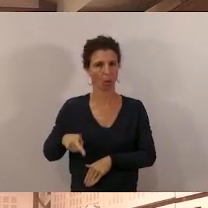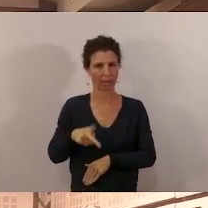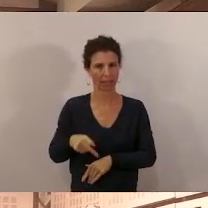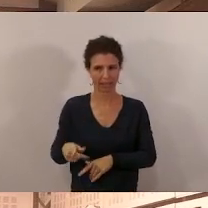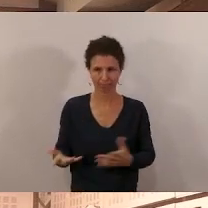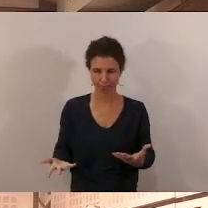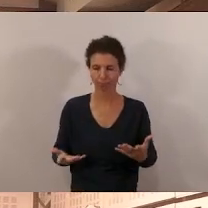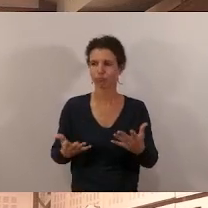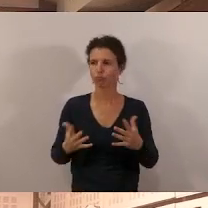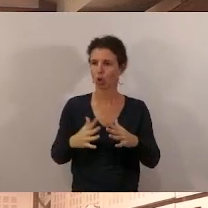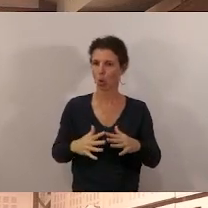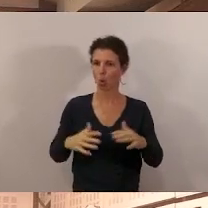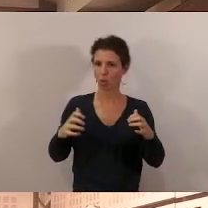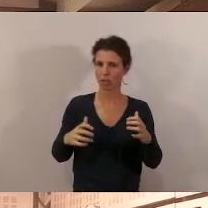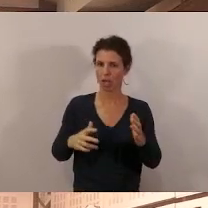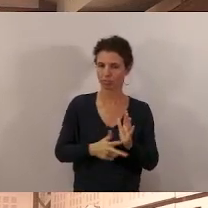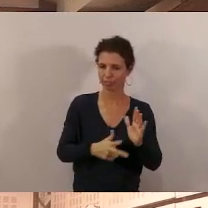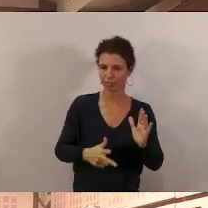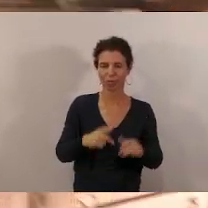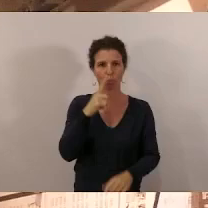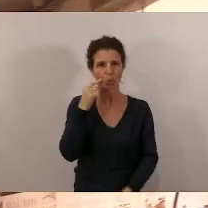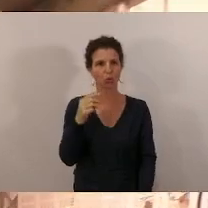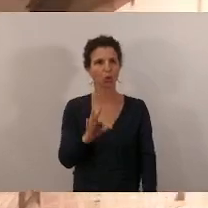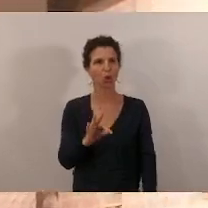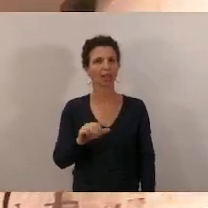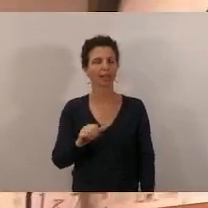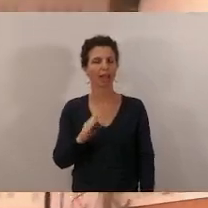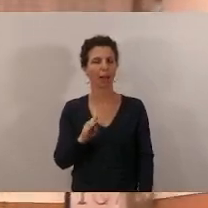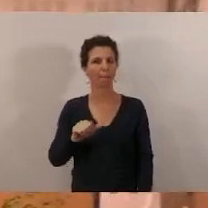Avis favorable du Conseil. Monsieur Tabag, le 21.